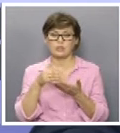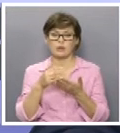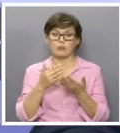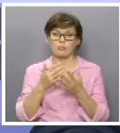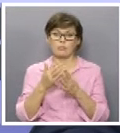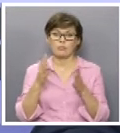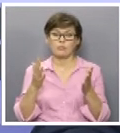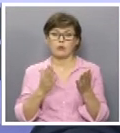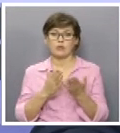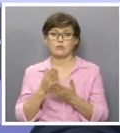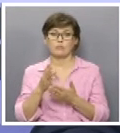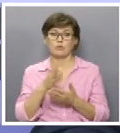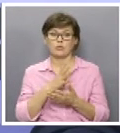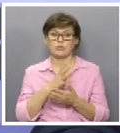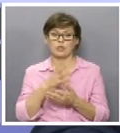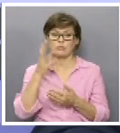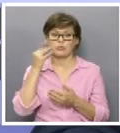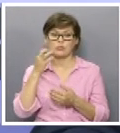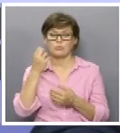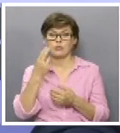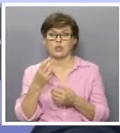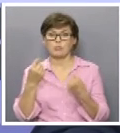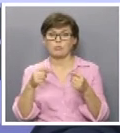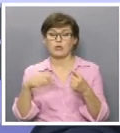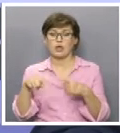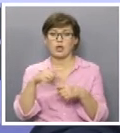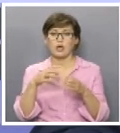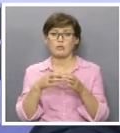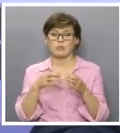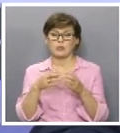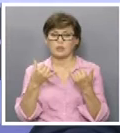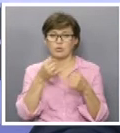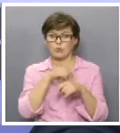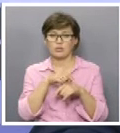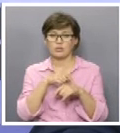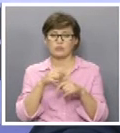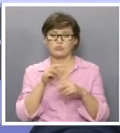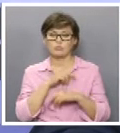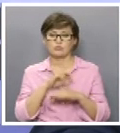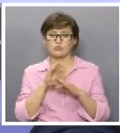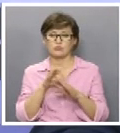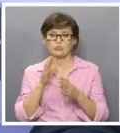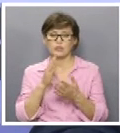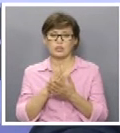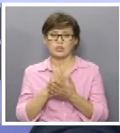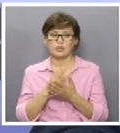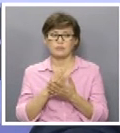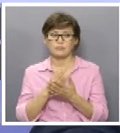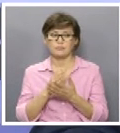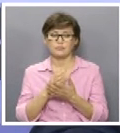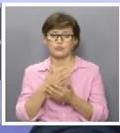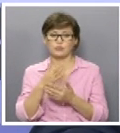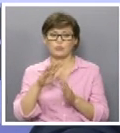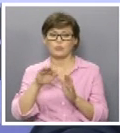бірі болғандықтан Алматы әлеуметтік кәсіпкерлік корпорациясымен қазіргі таңда бұл туралы да жұмыстар жүргізіліп жатыр. Осы